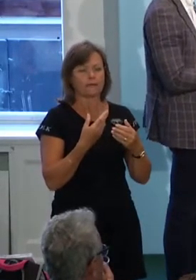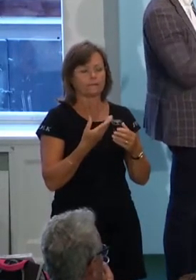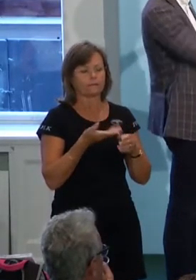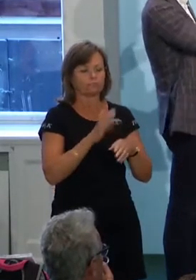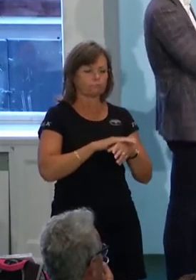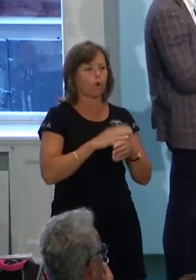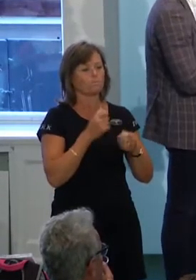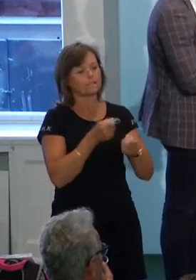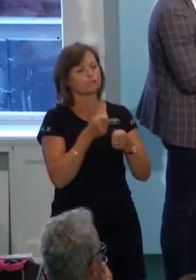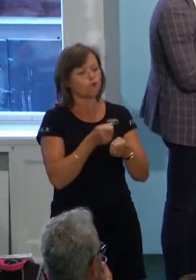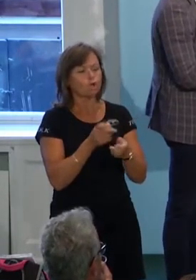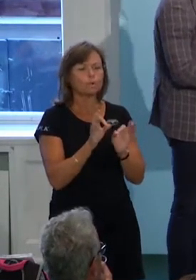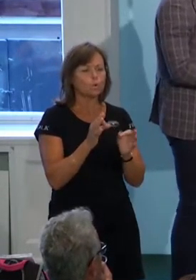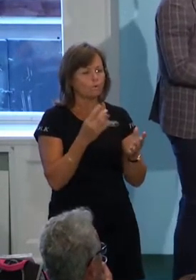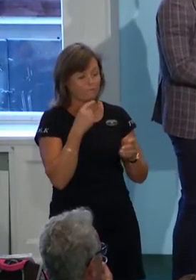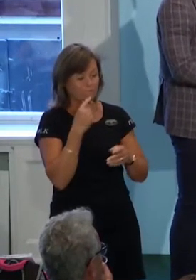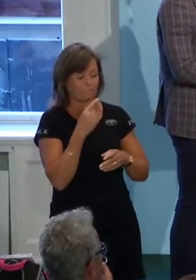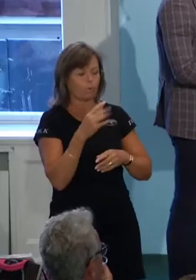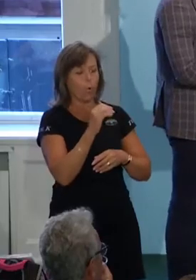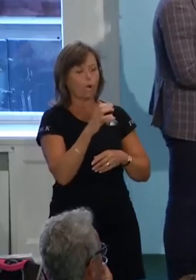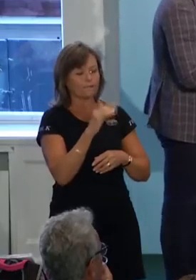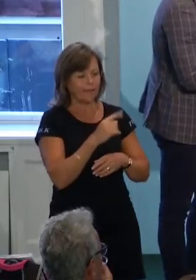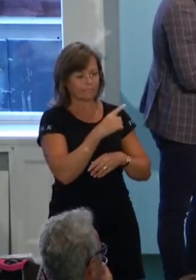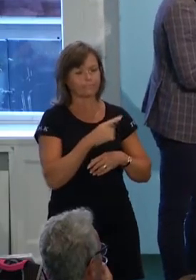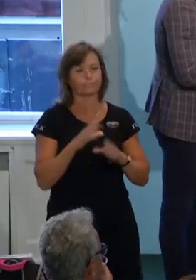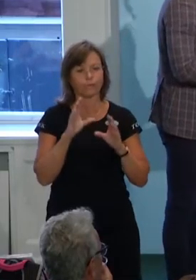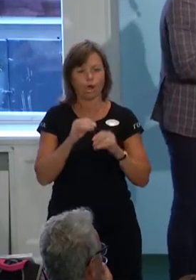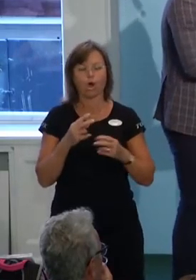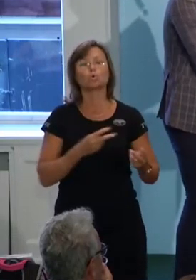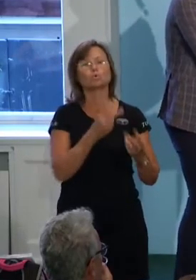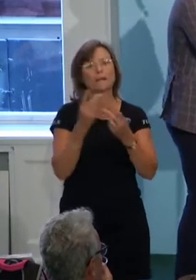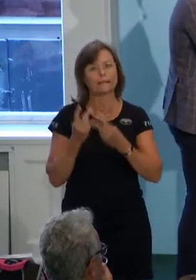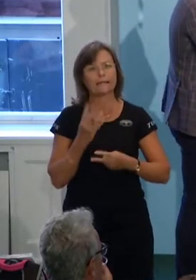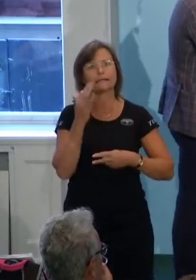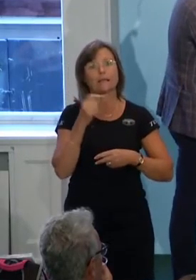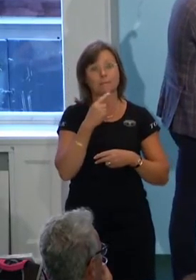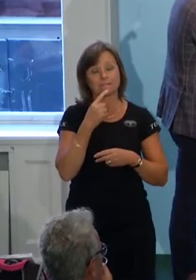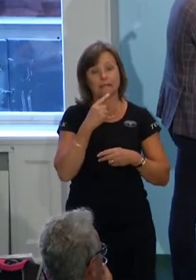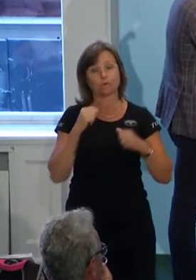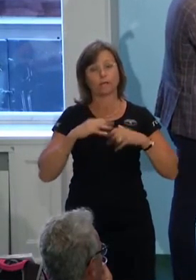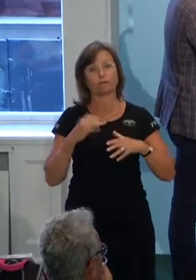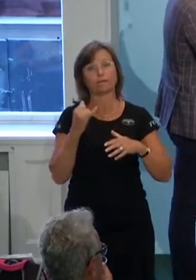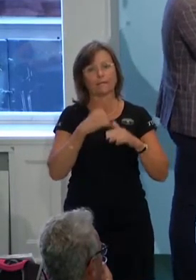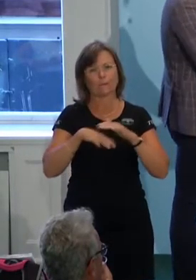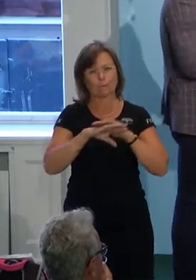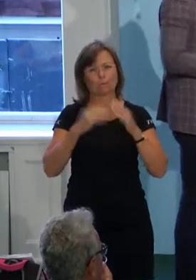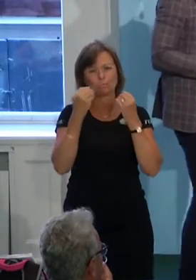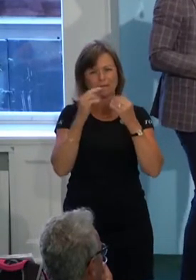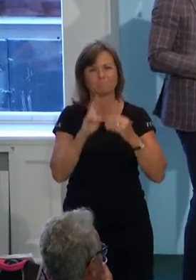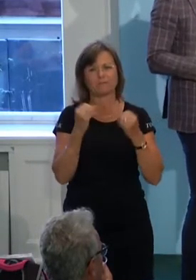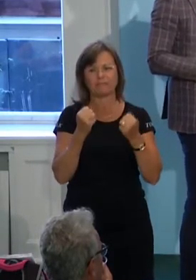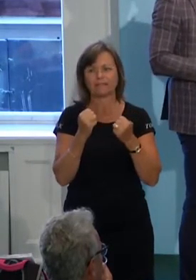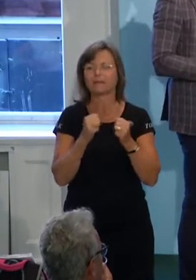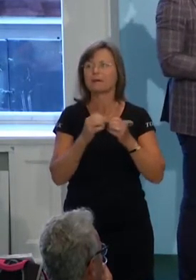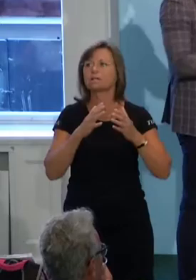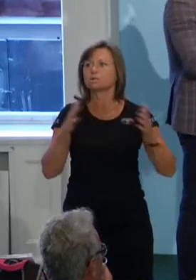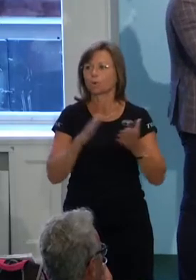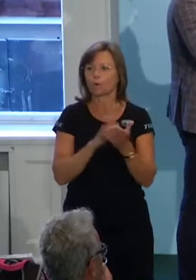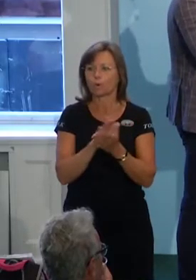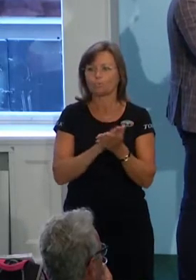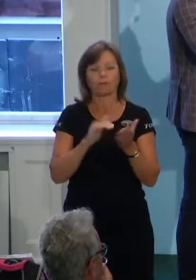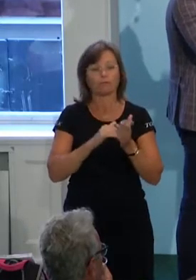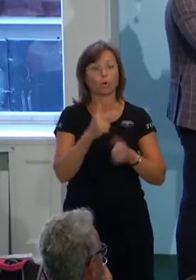ert perspektiv? Kan vi börja med oss här? Ja. Generellt kan man ju säga att förstås är grundutbildning jätteviktigt. Men den stora utmaningen som vi